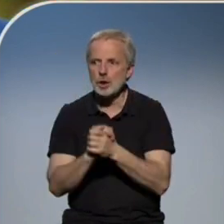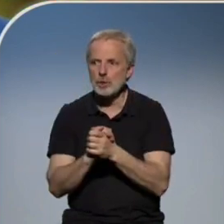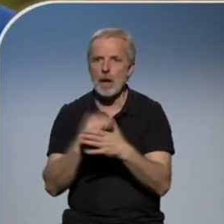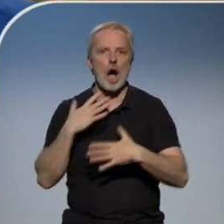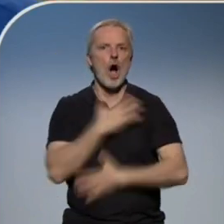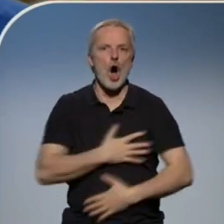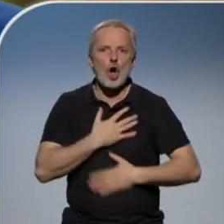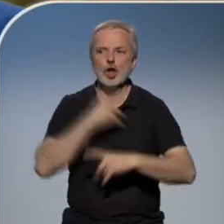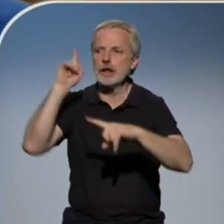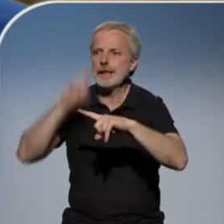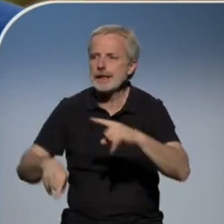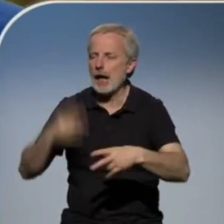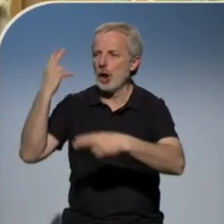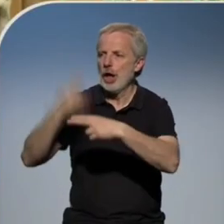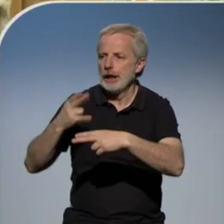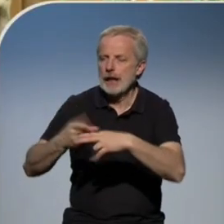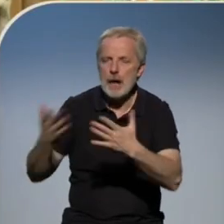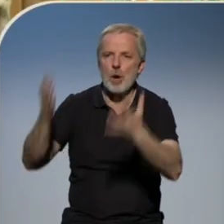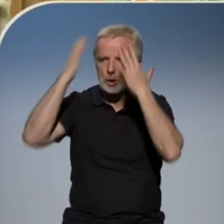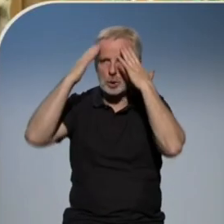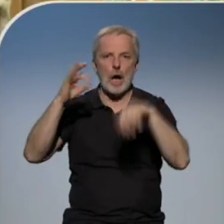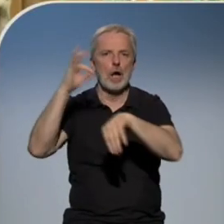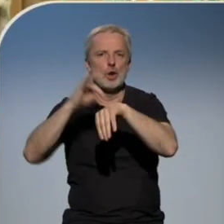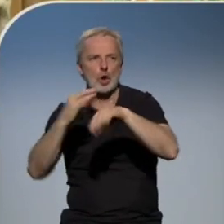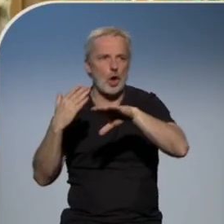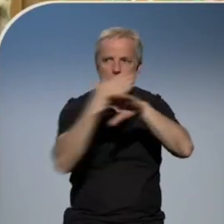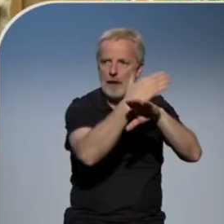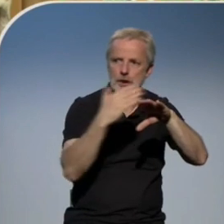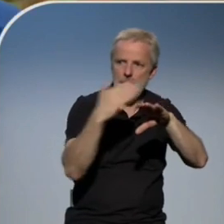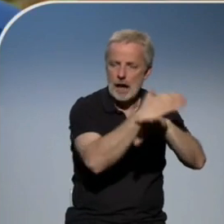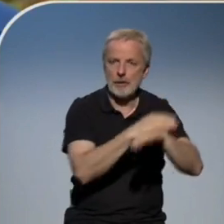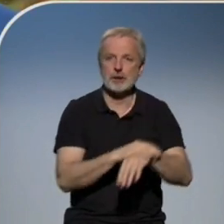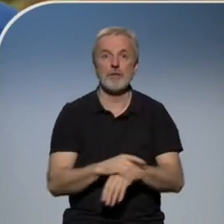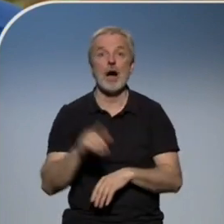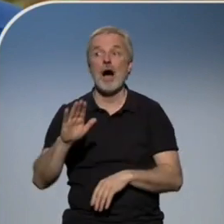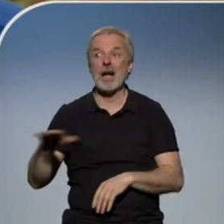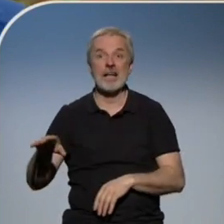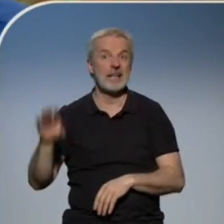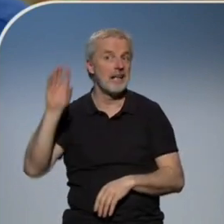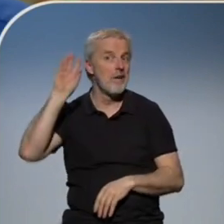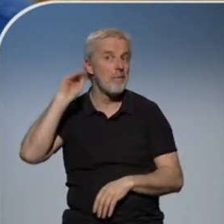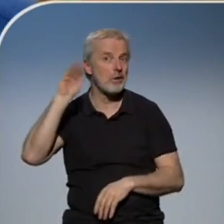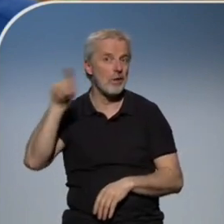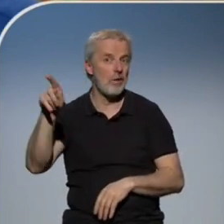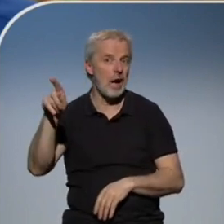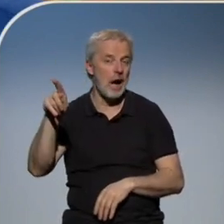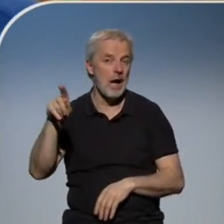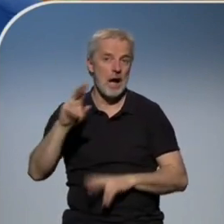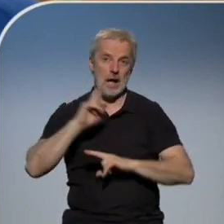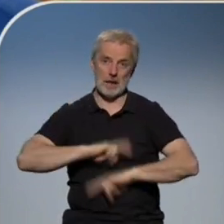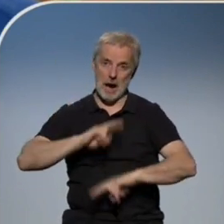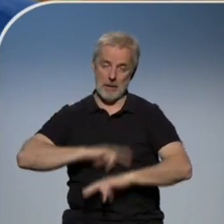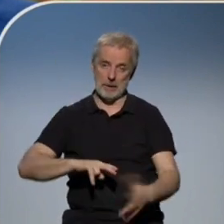to je hrůza. Jak to mu to zůstane. Přesně tak. A to dítě to všechno vnímá. My se bavíme v kuchyni o dítěti, které je v pokojíčku a dítě se tím trápí. Takže